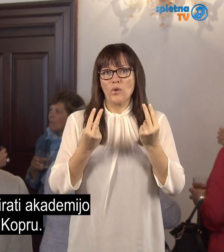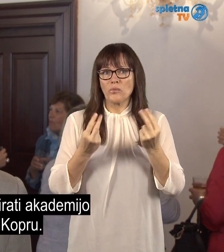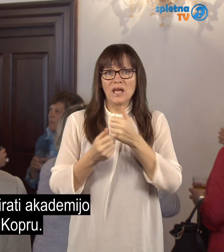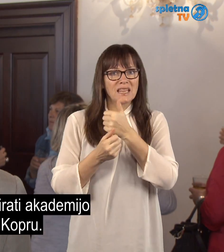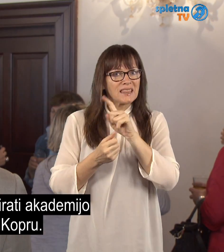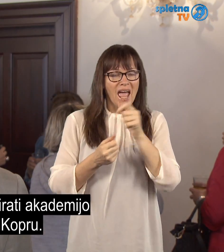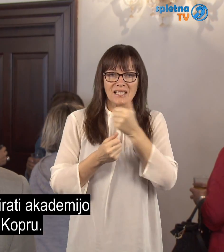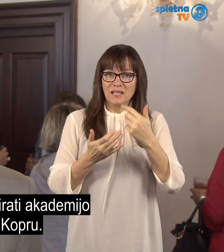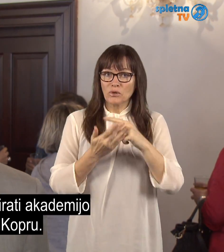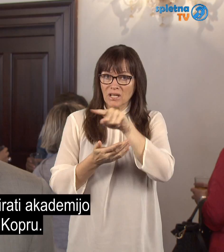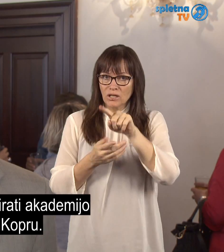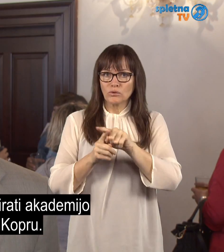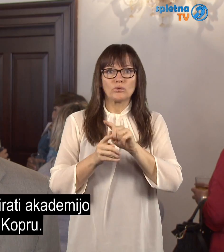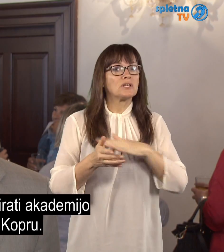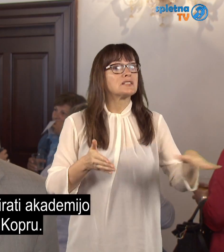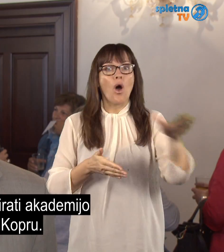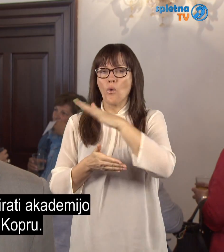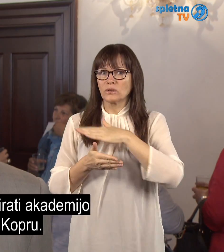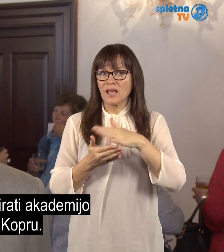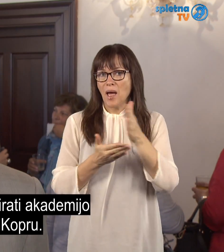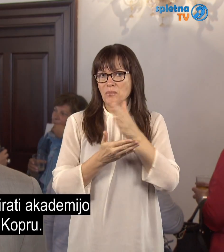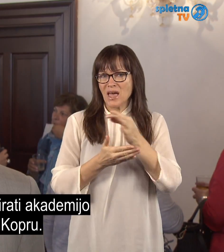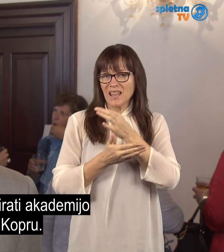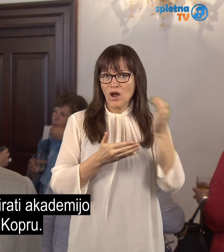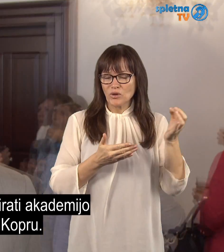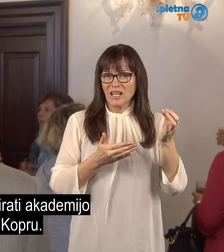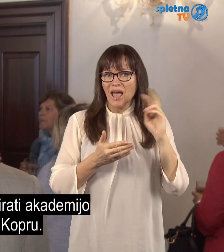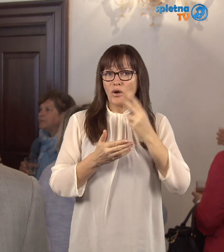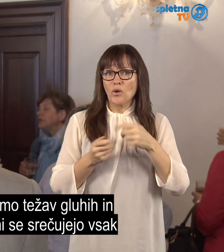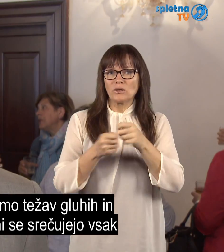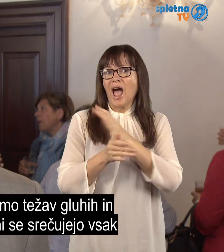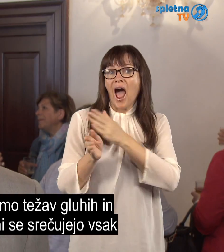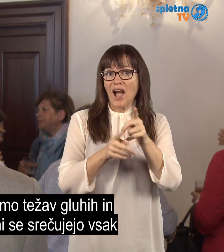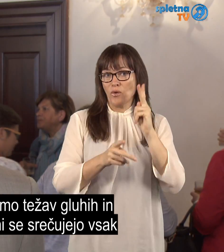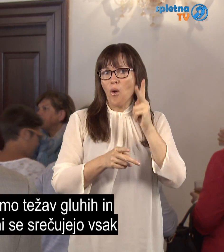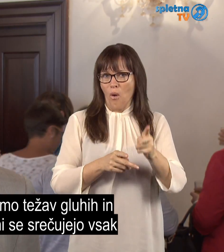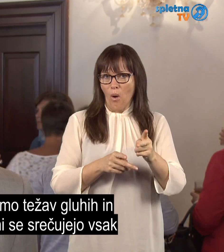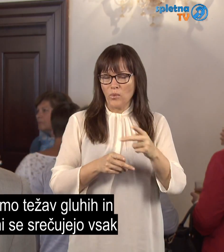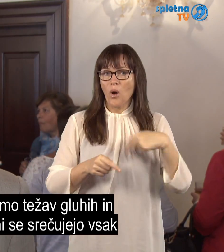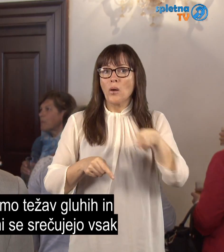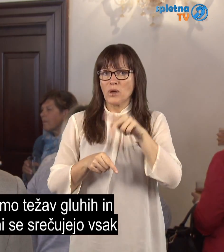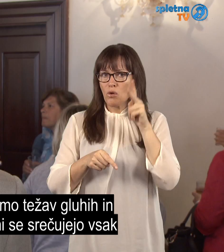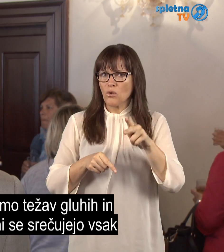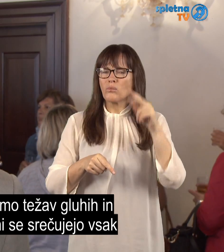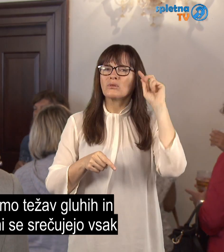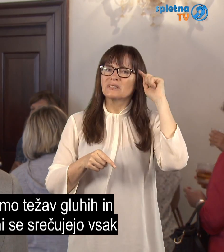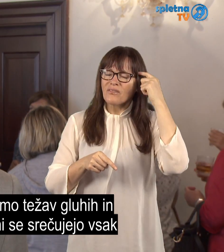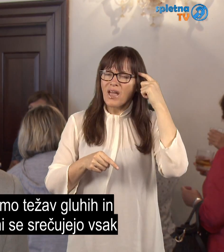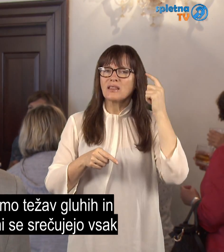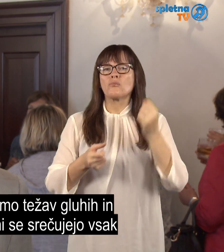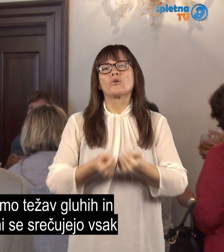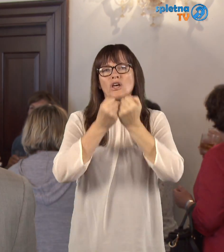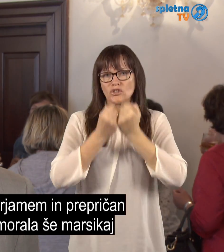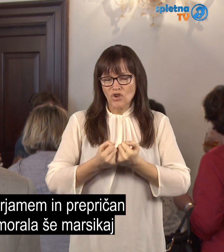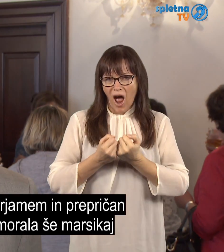njih, ampak za vse, mednarodni dan gluhih, organizirati akademijo ravno v Kopru. V Kopru se zavedamo težave gluhih in naglušnih, s katerimi se